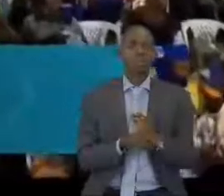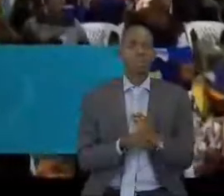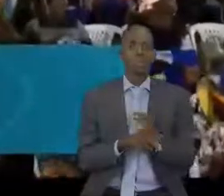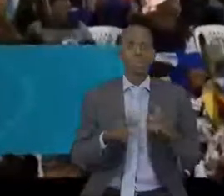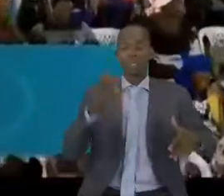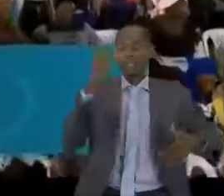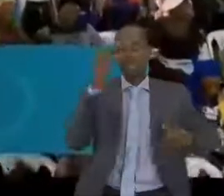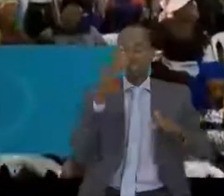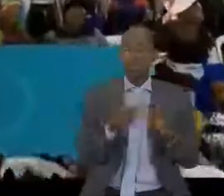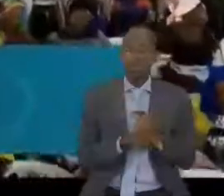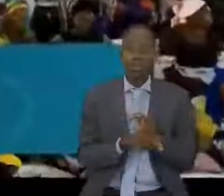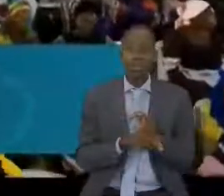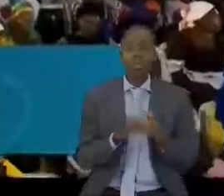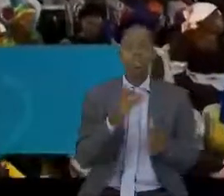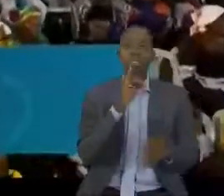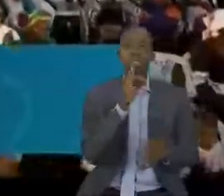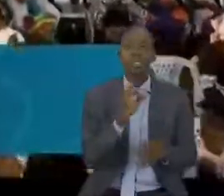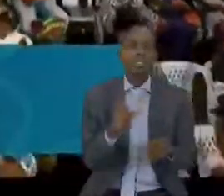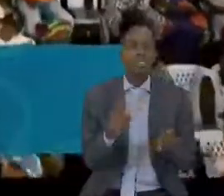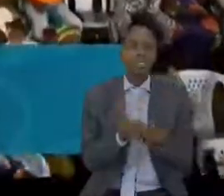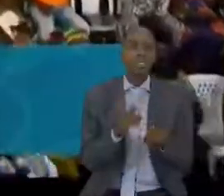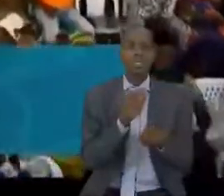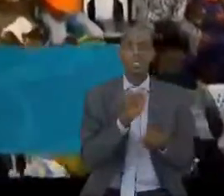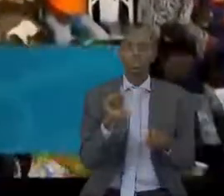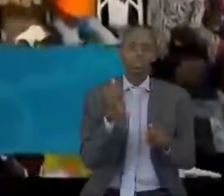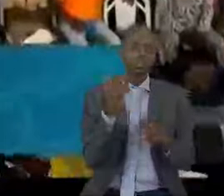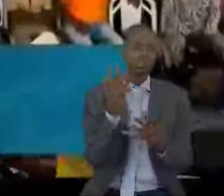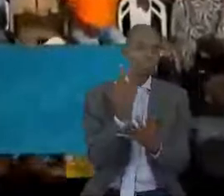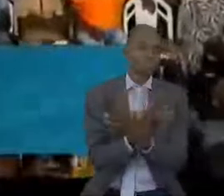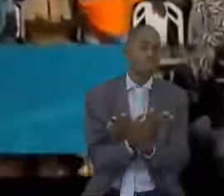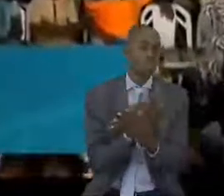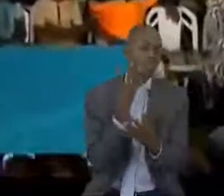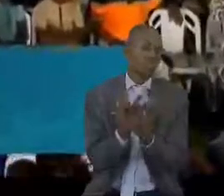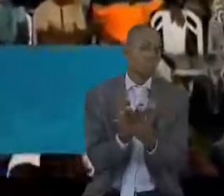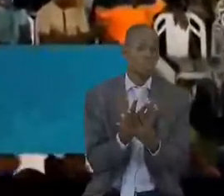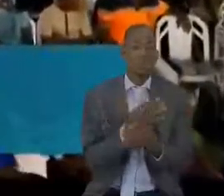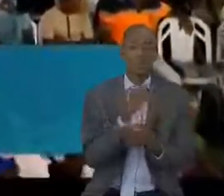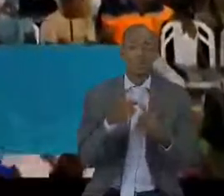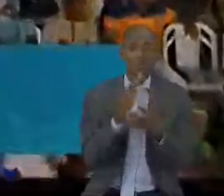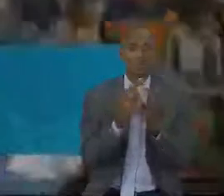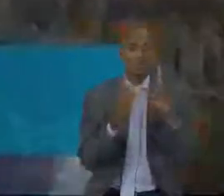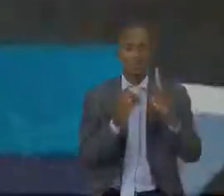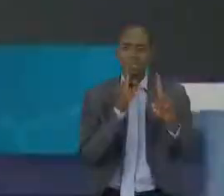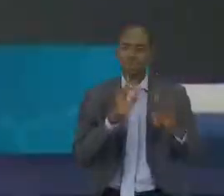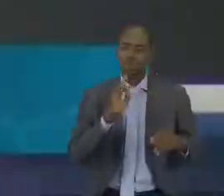La maladie est comme l'emprisonnement. Si la personne est malade, vraiment